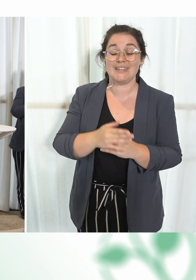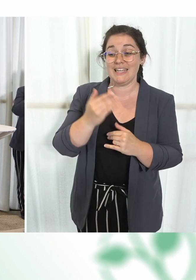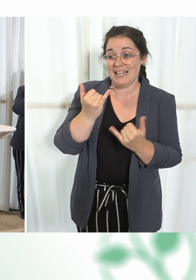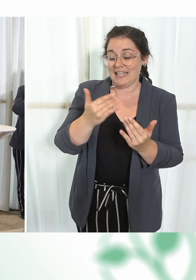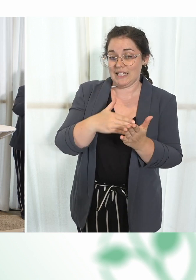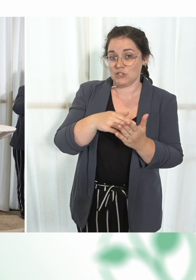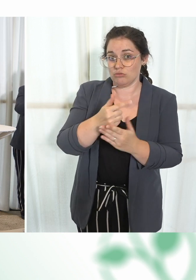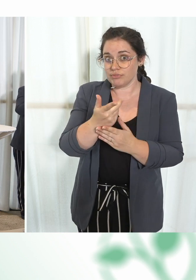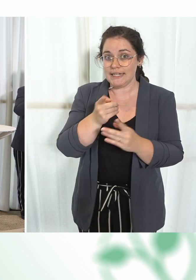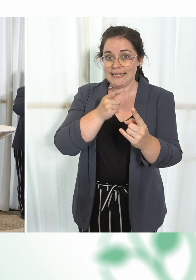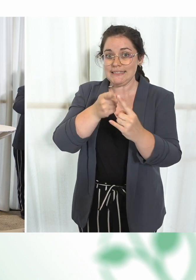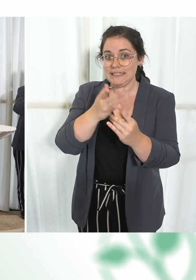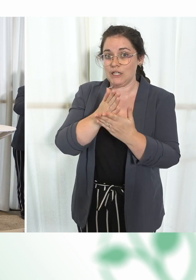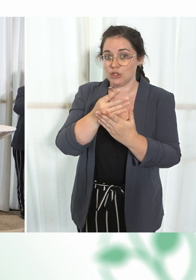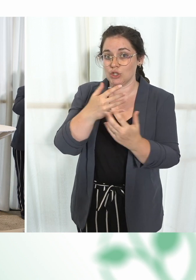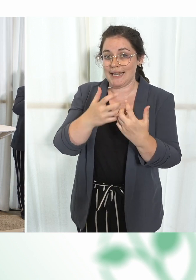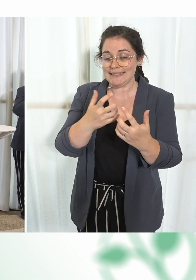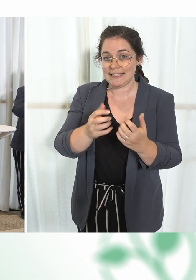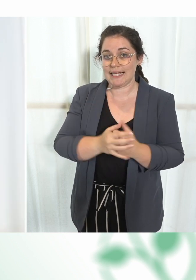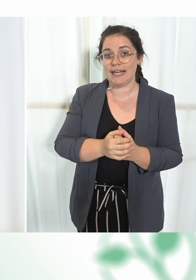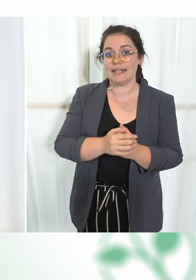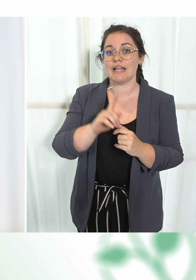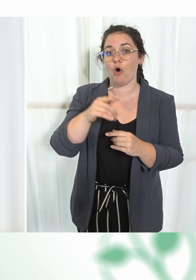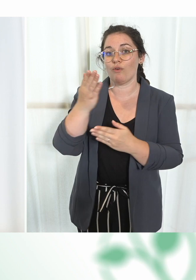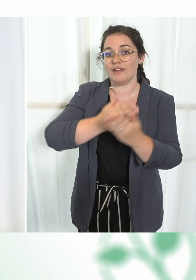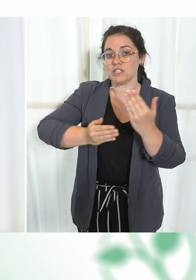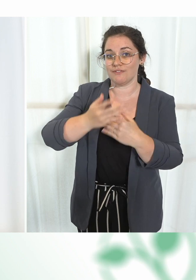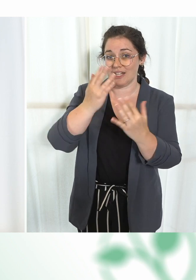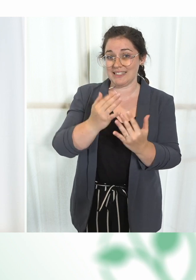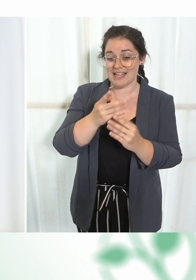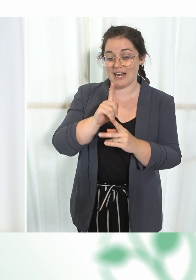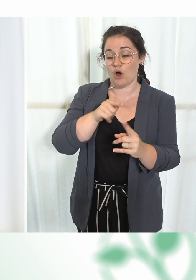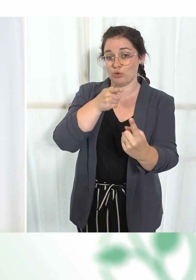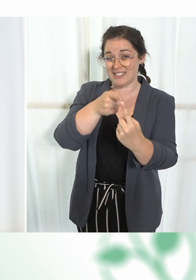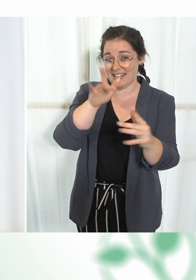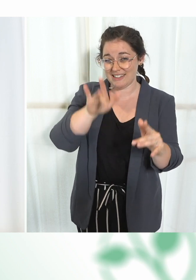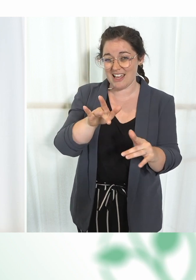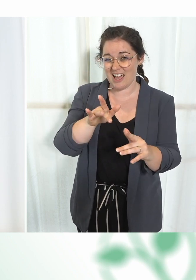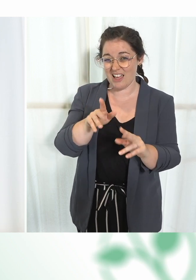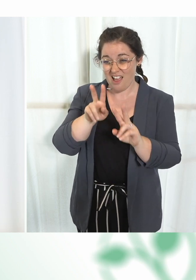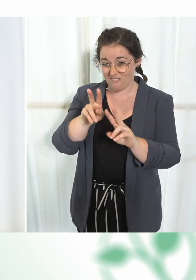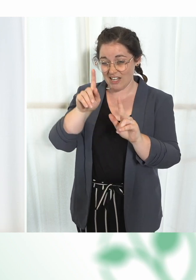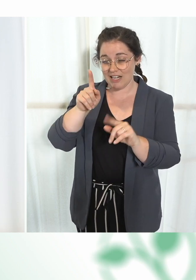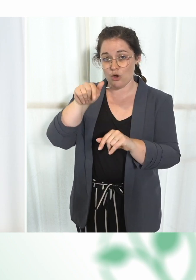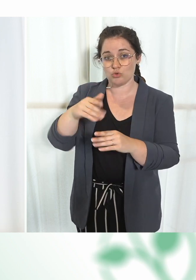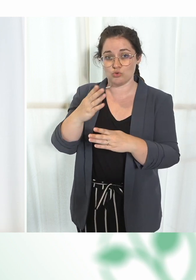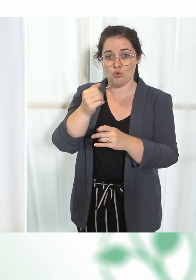auch angedeutet, dass man eben auch die wirtschaftlichen Zahlen als Ziel hat. Ist das wirklich auch als konkretes Business-Ziel in der Strategie verankert